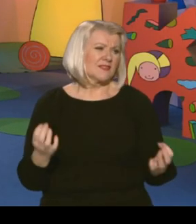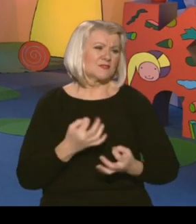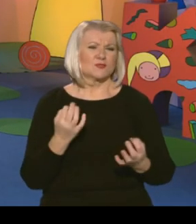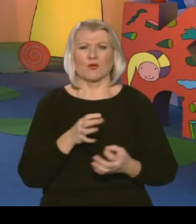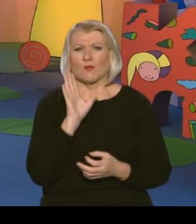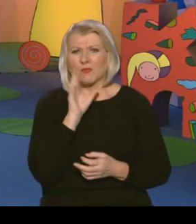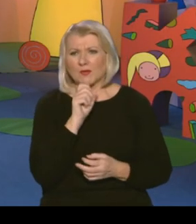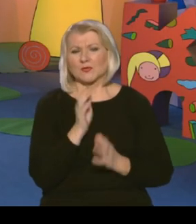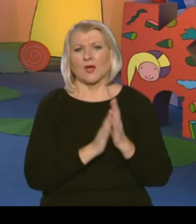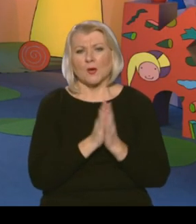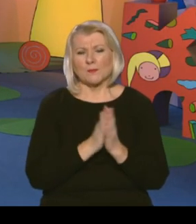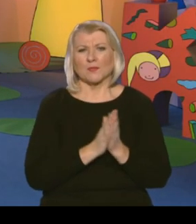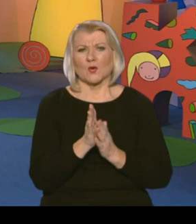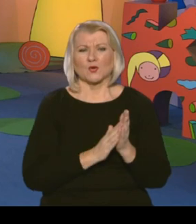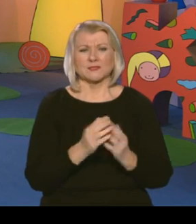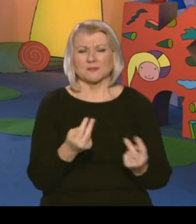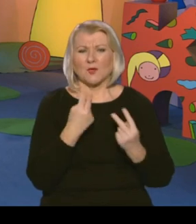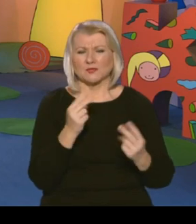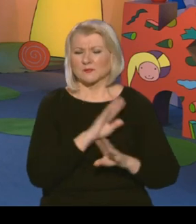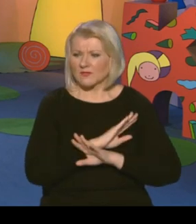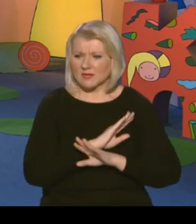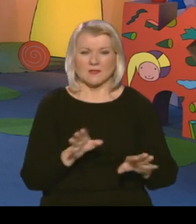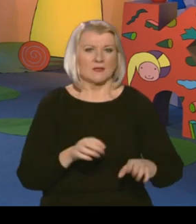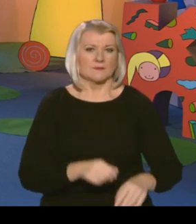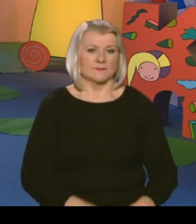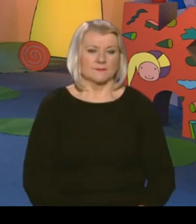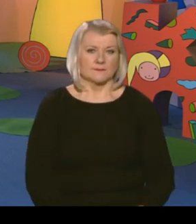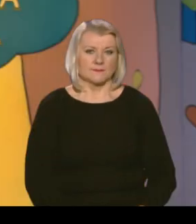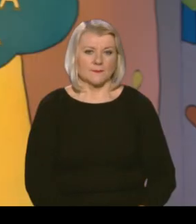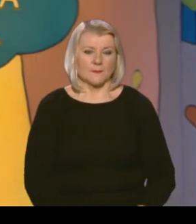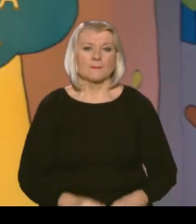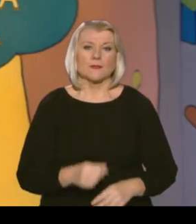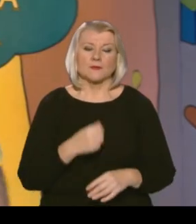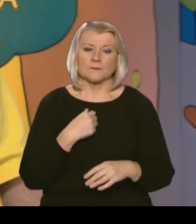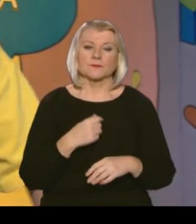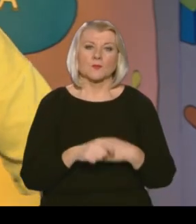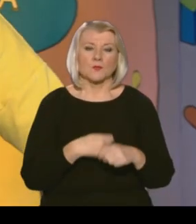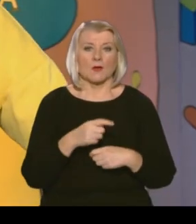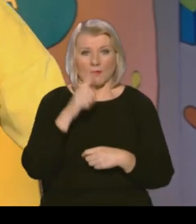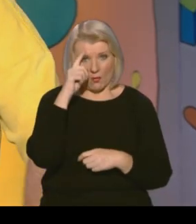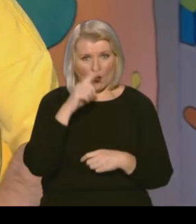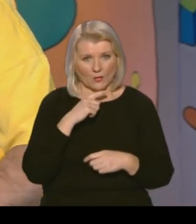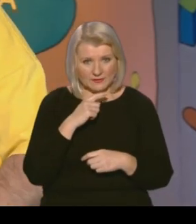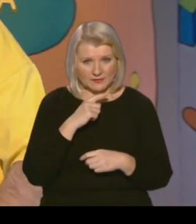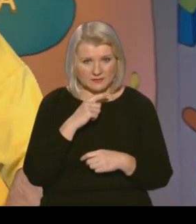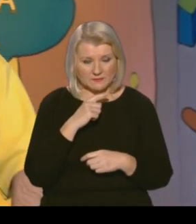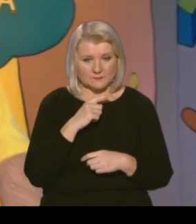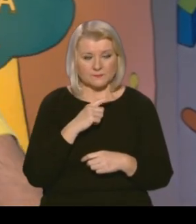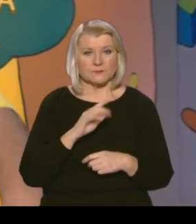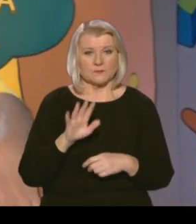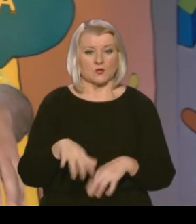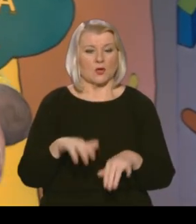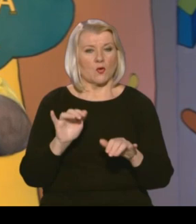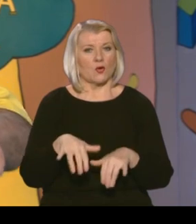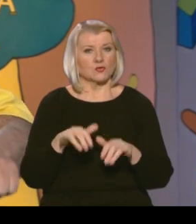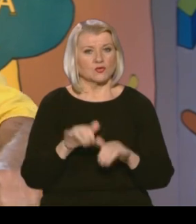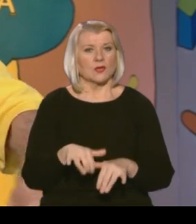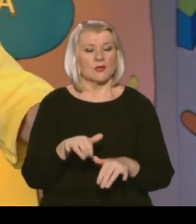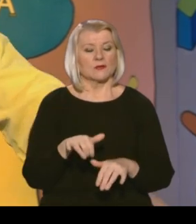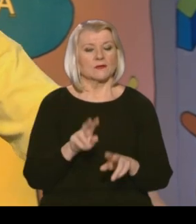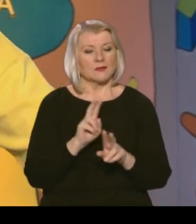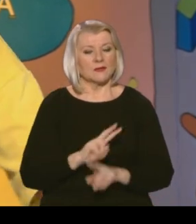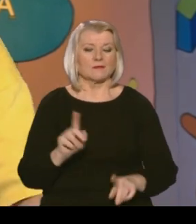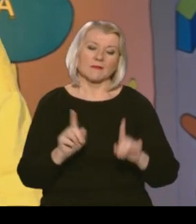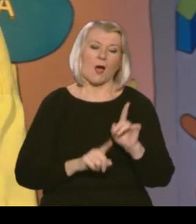Už se mě vůbec, Františku, nesměj. Františku? Já budu tatínek a pojedu s kočárkem hezky